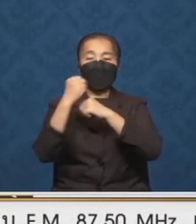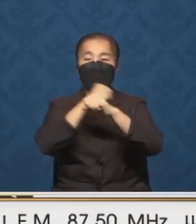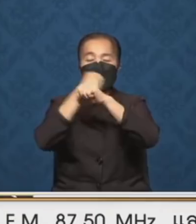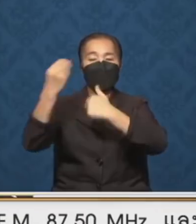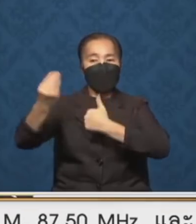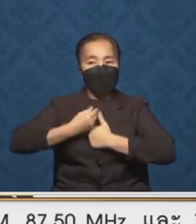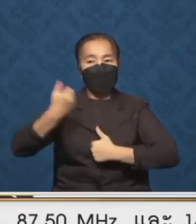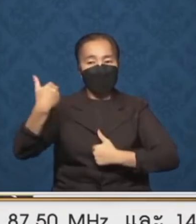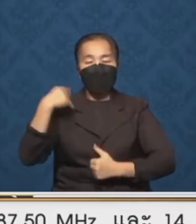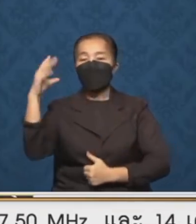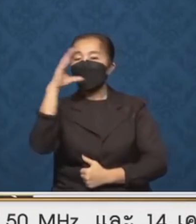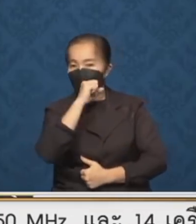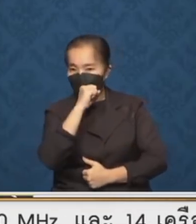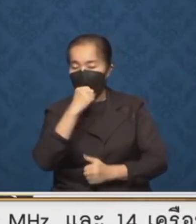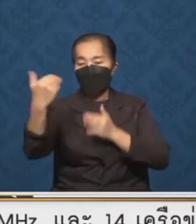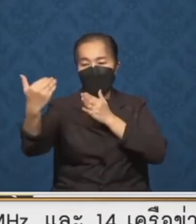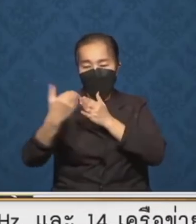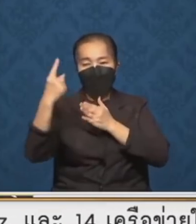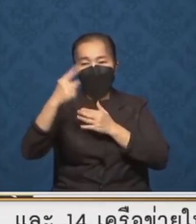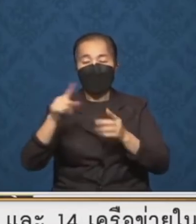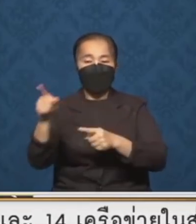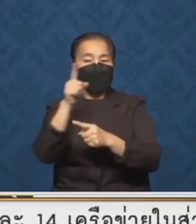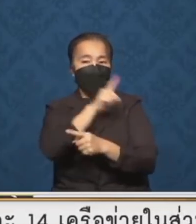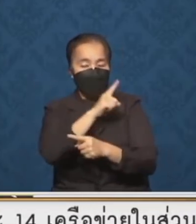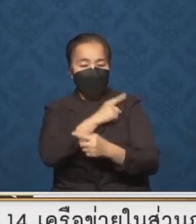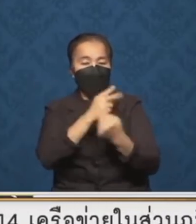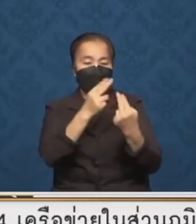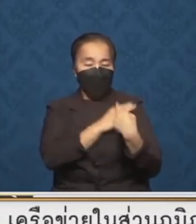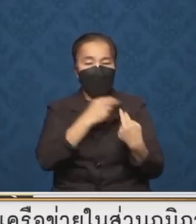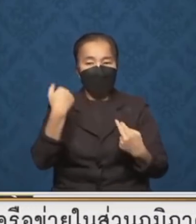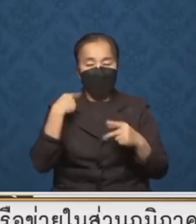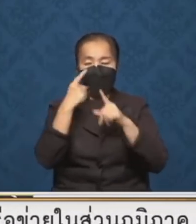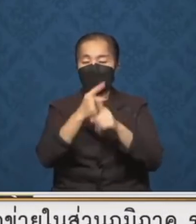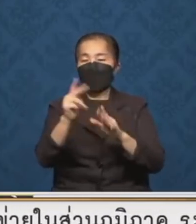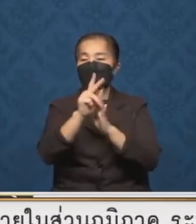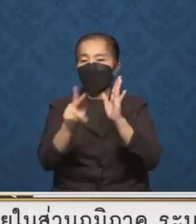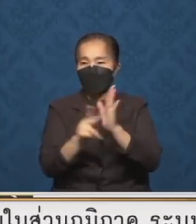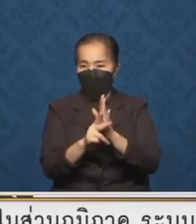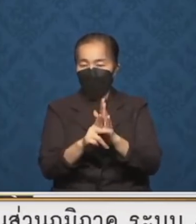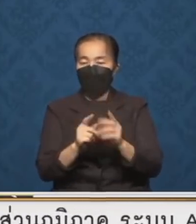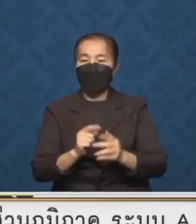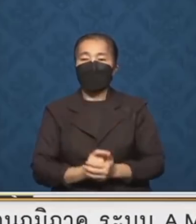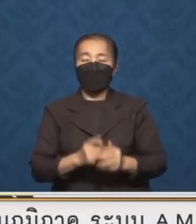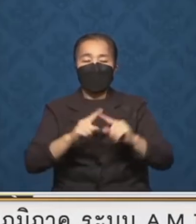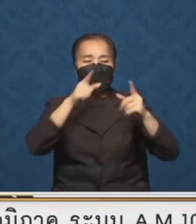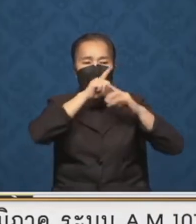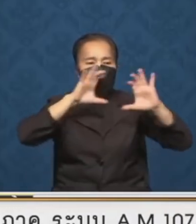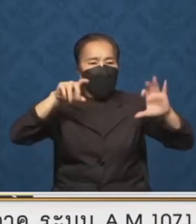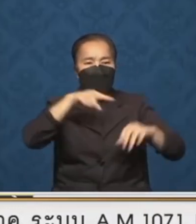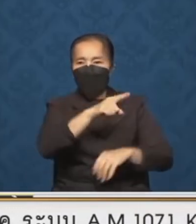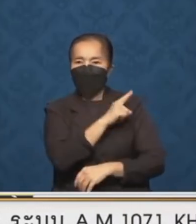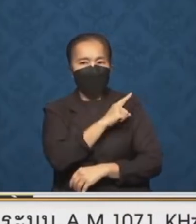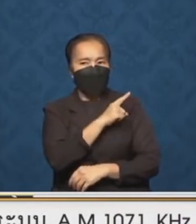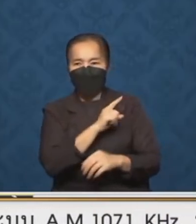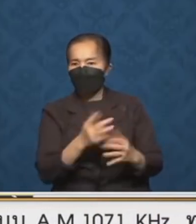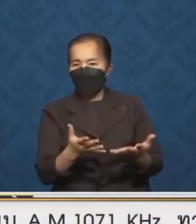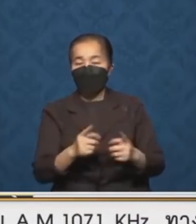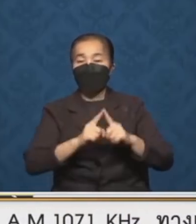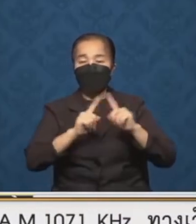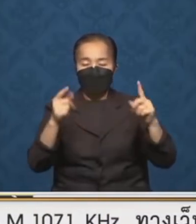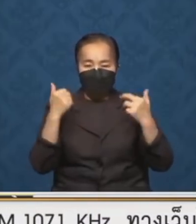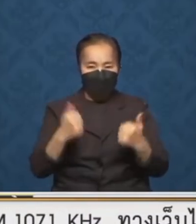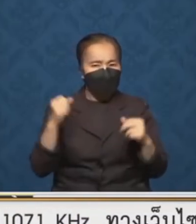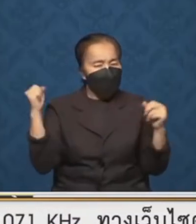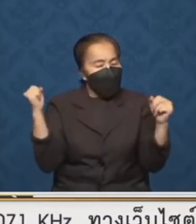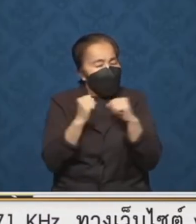องตัวตนและมีความรับผิดรับชอบตามกฎหมายและน่ากลัวที่สุดที่ไม่มีใครเขาทำครับประก